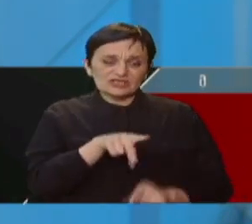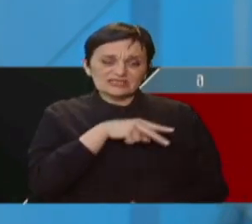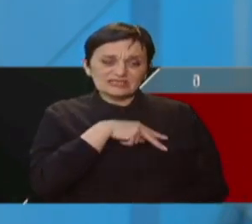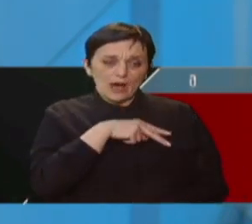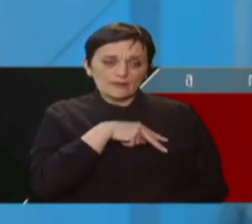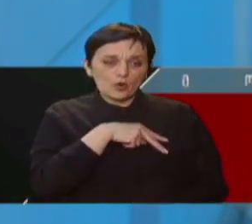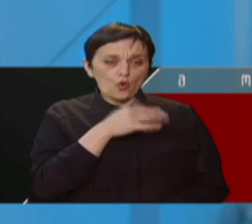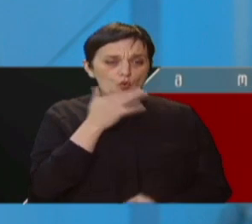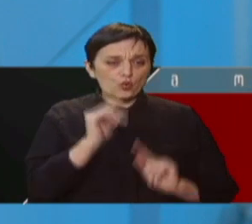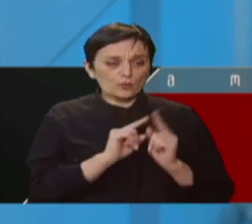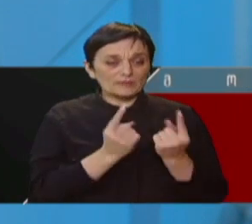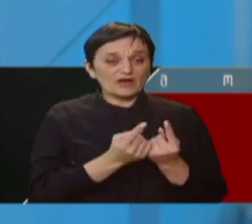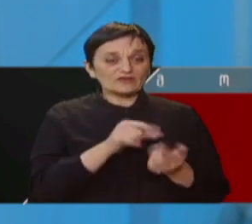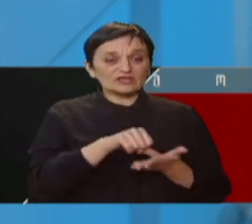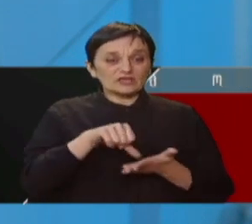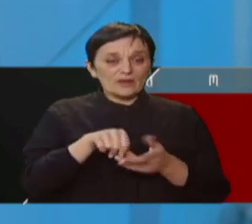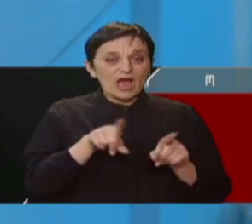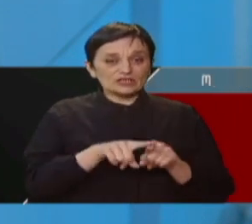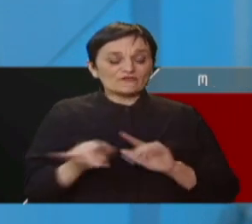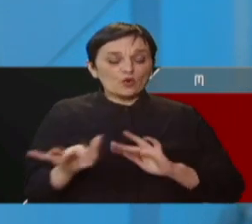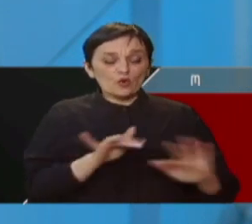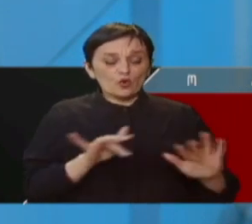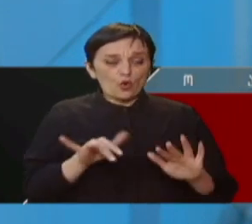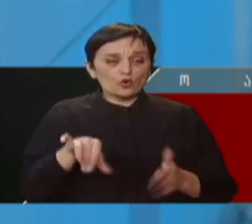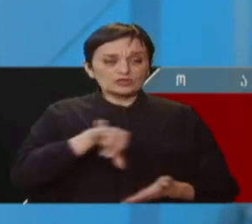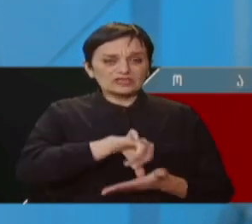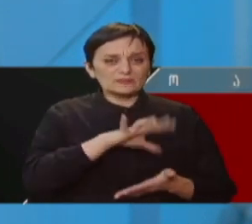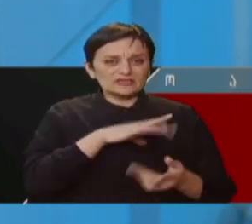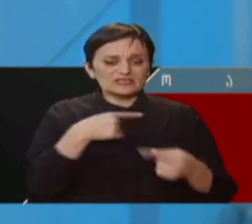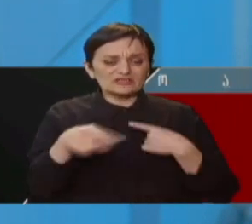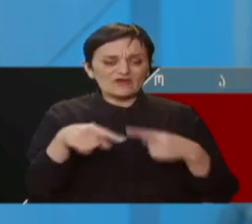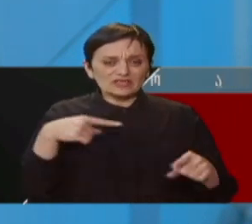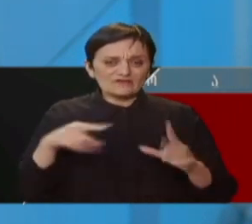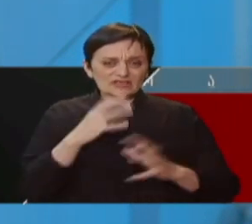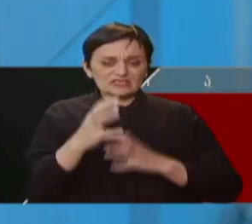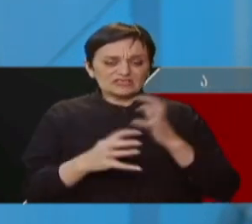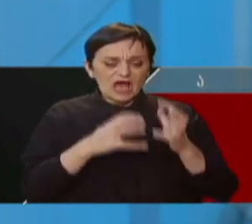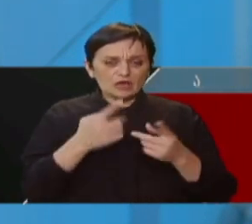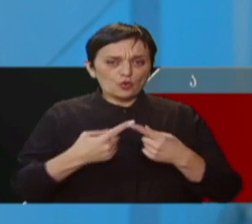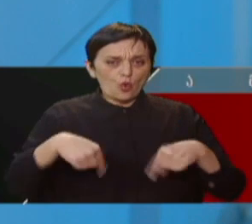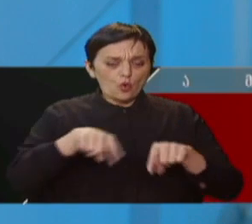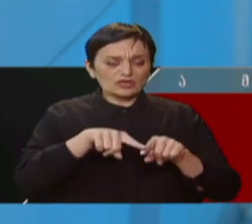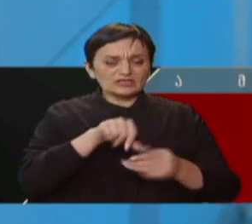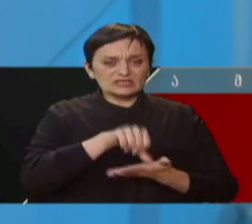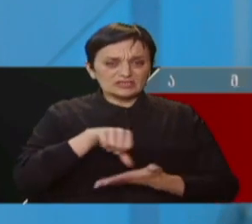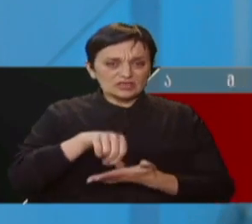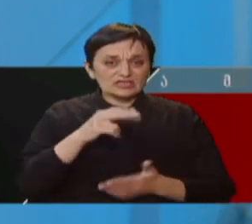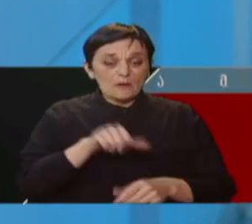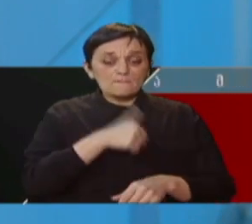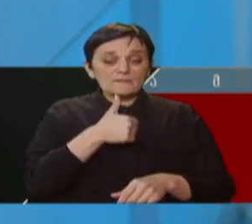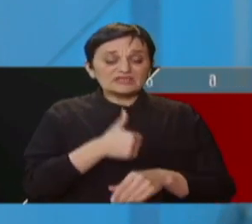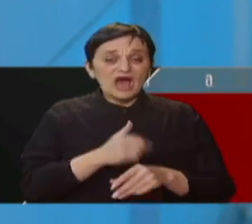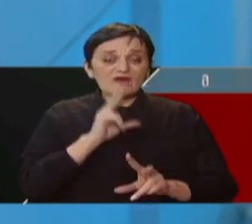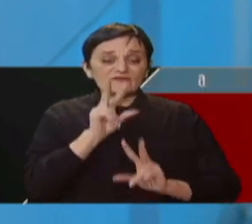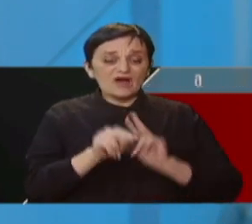საპარლამენტო უმრავლესობის წარმომადგენლები, ასევე ღონისძიებაზე იმყოფებოდნენ სხვადასხვა საერთაშორისო ორგანიზაციების წარმომადგენლები. და მთავარი